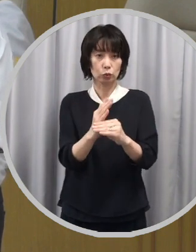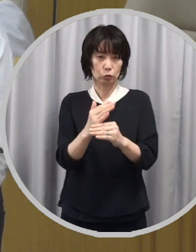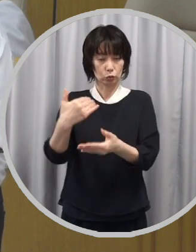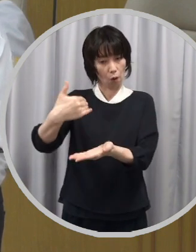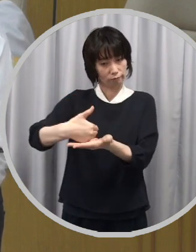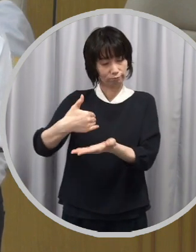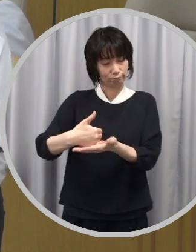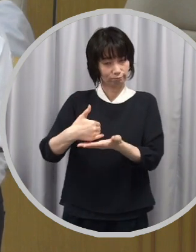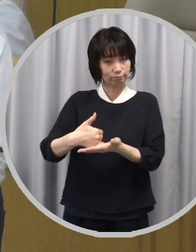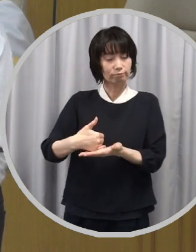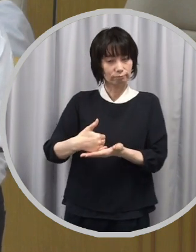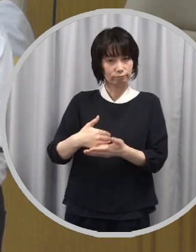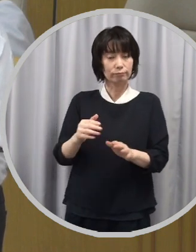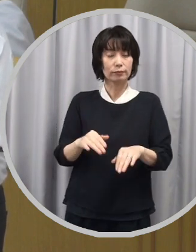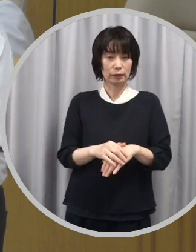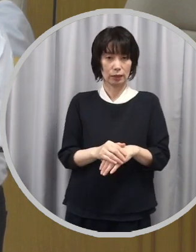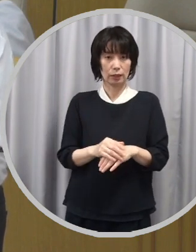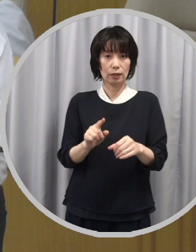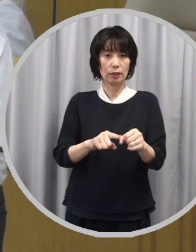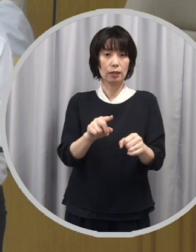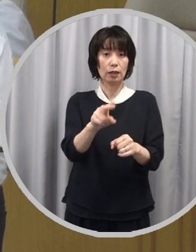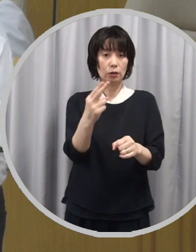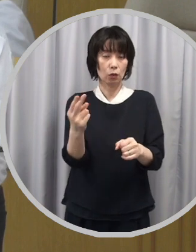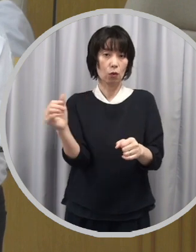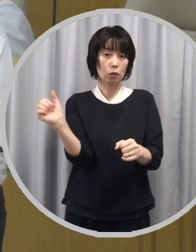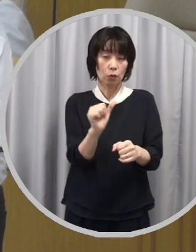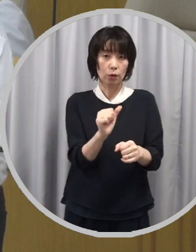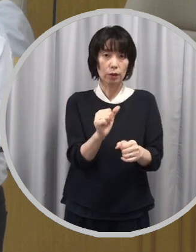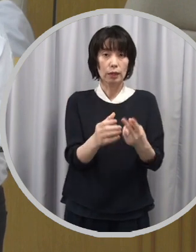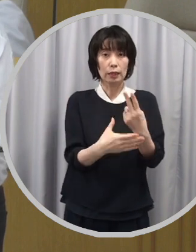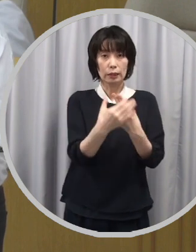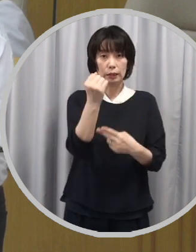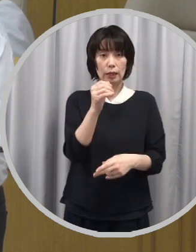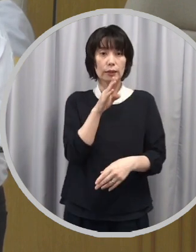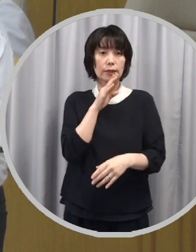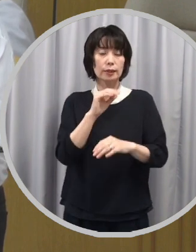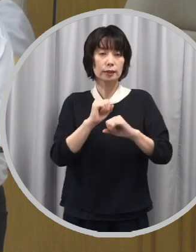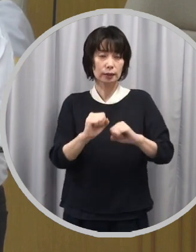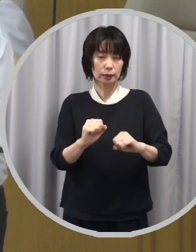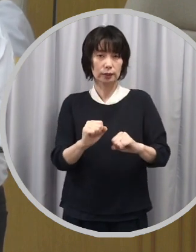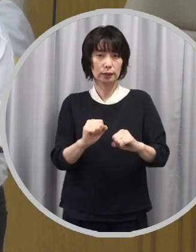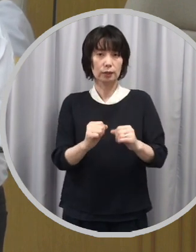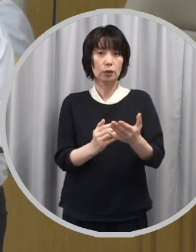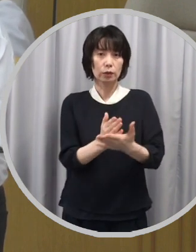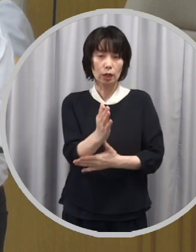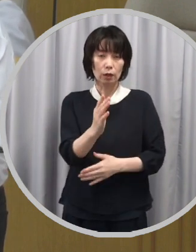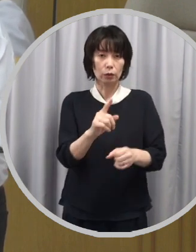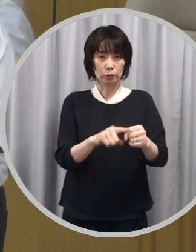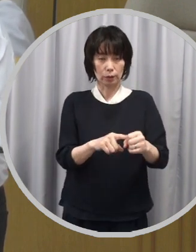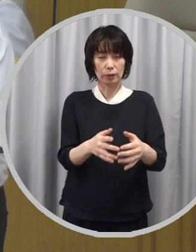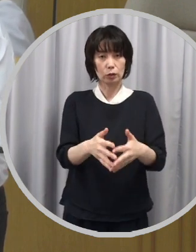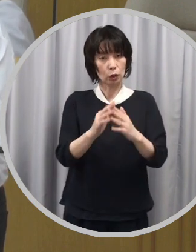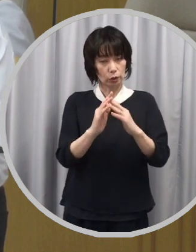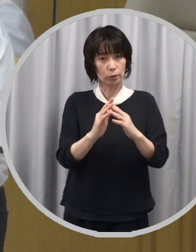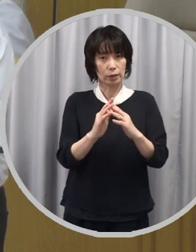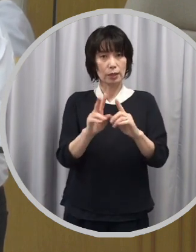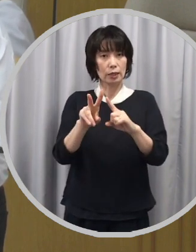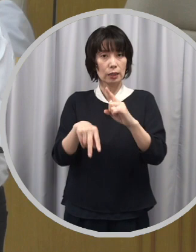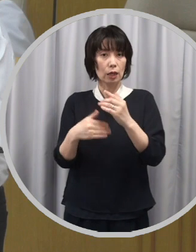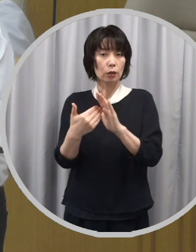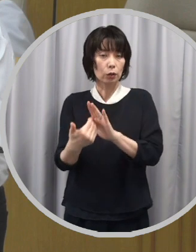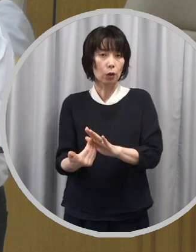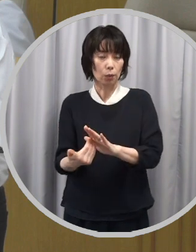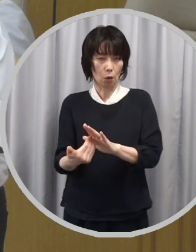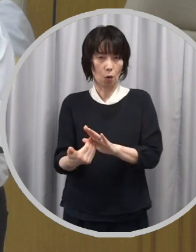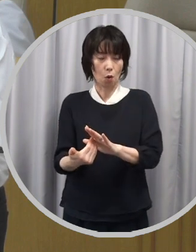伺いました。次年度には速やかに一体的実施が開始できるよう取り組み、介護予防につ